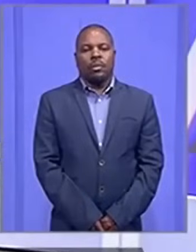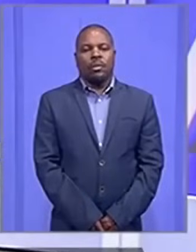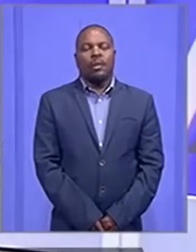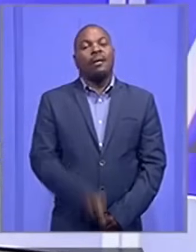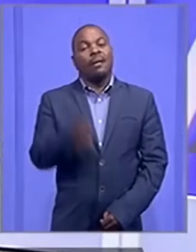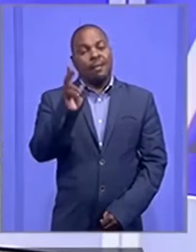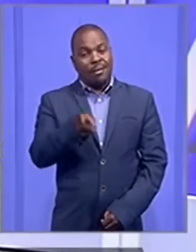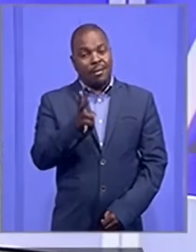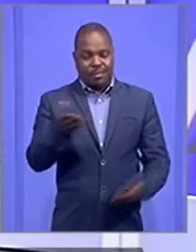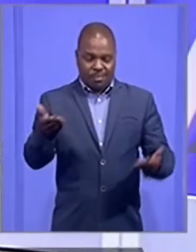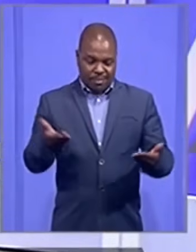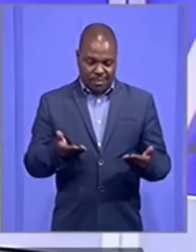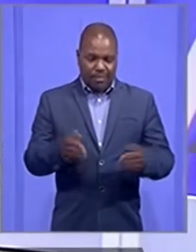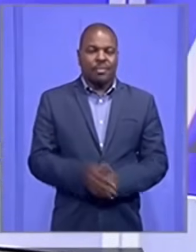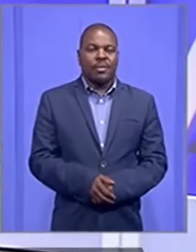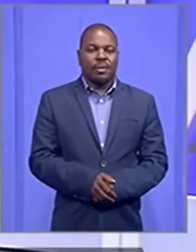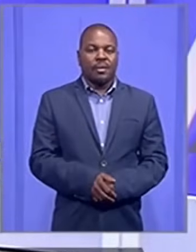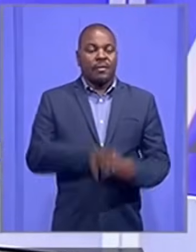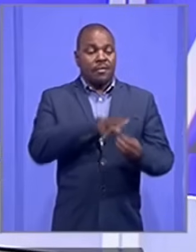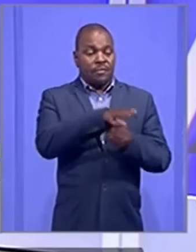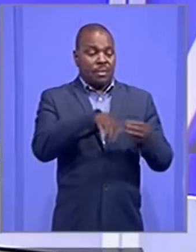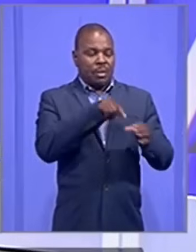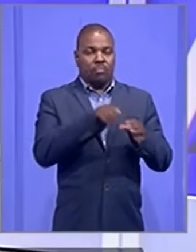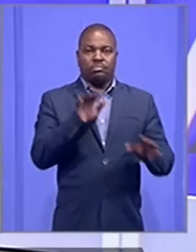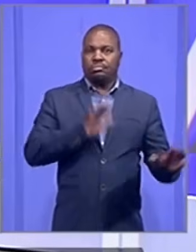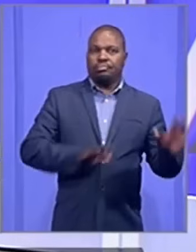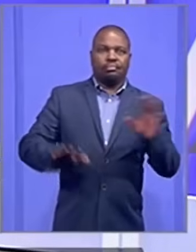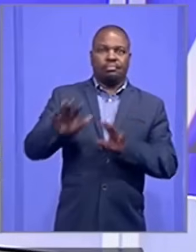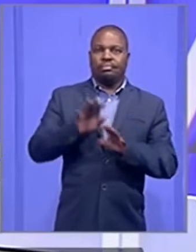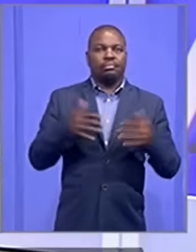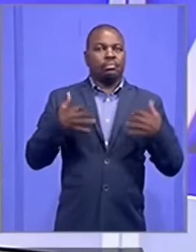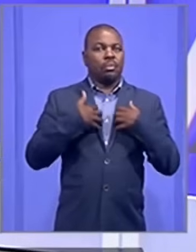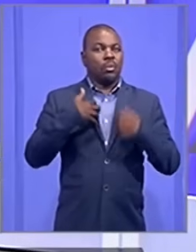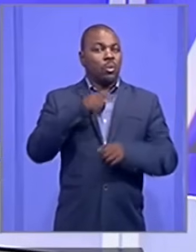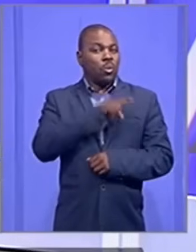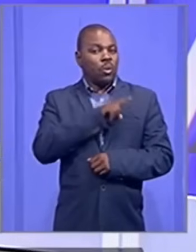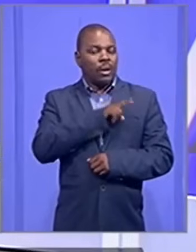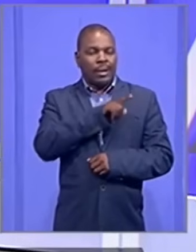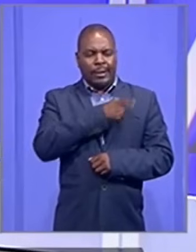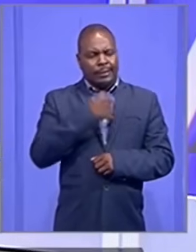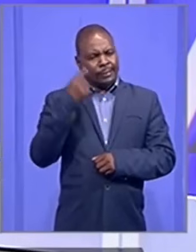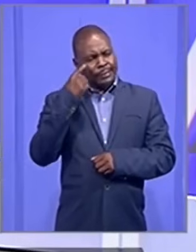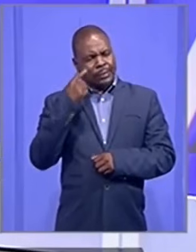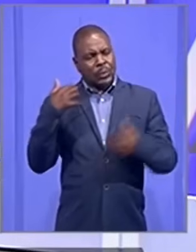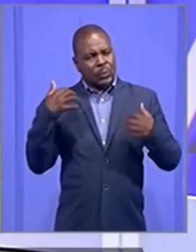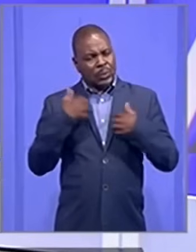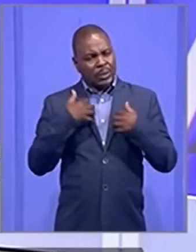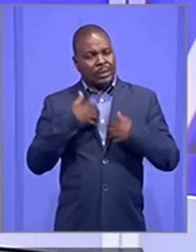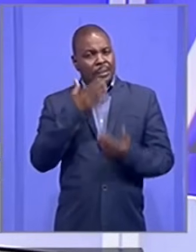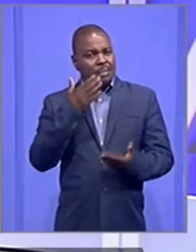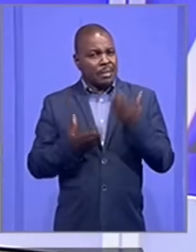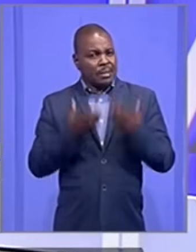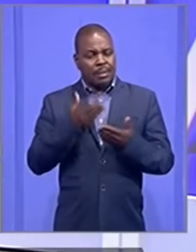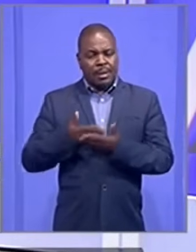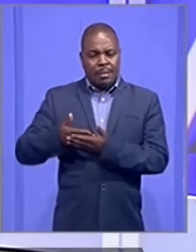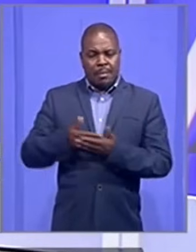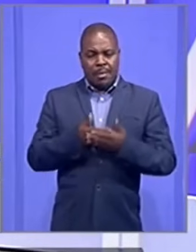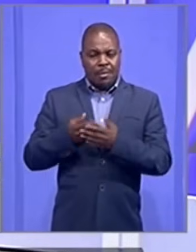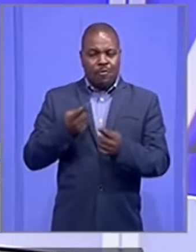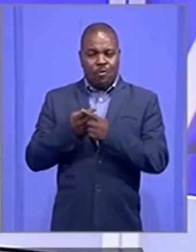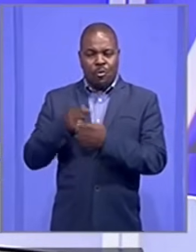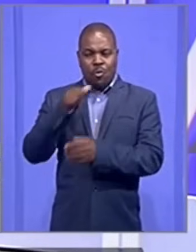Re sala amogela balapa ba tlogetswe ba letlalelo morago ga dikgokgono tsa gore ba ka ba ba filwe ngwana yo